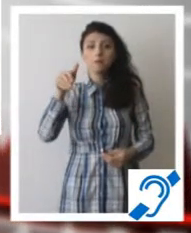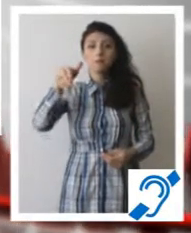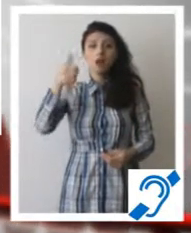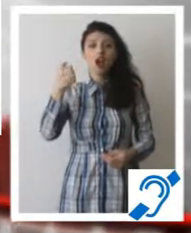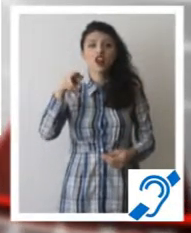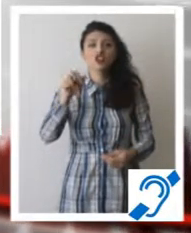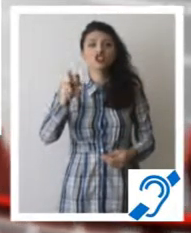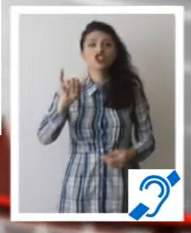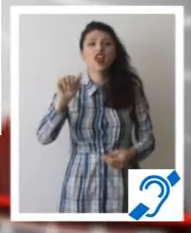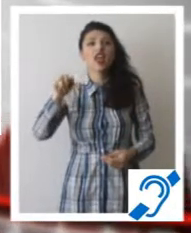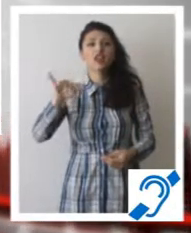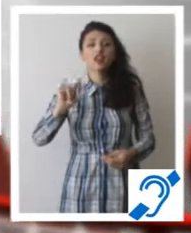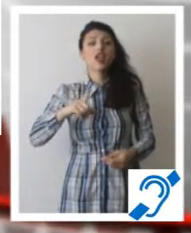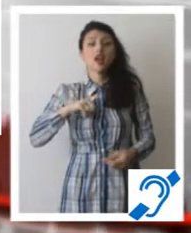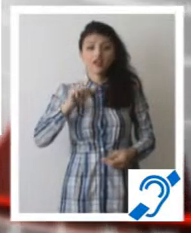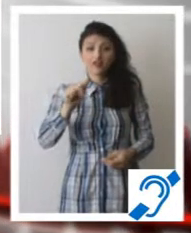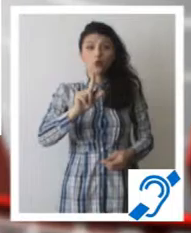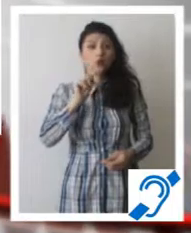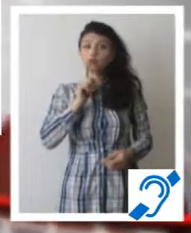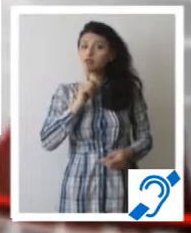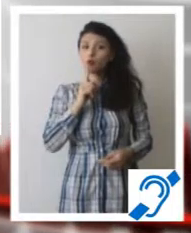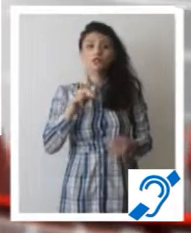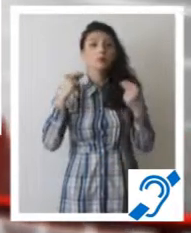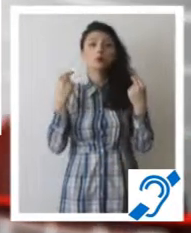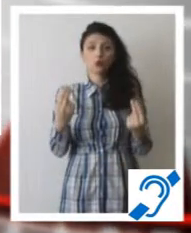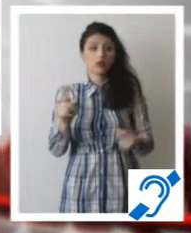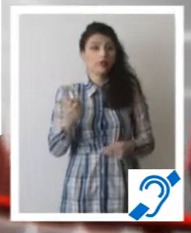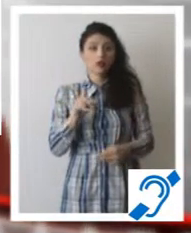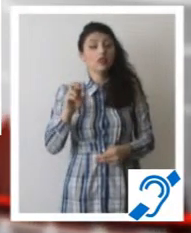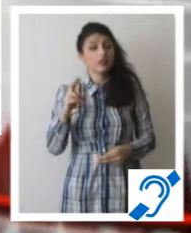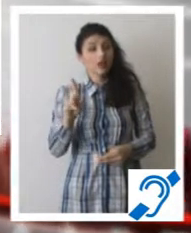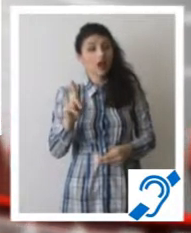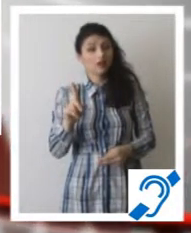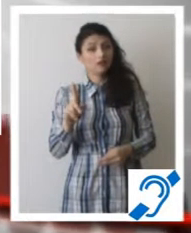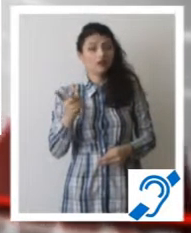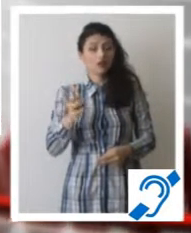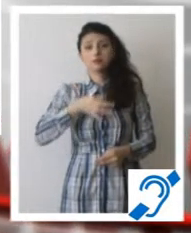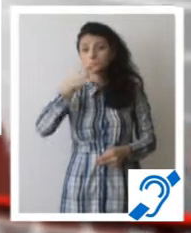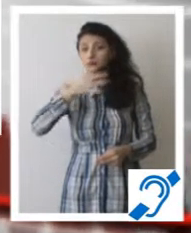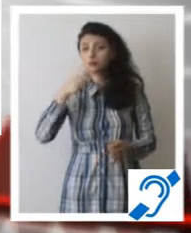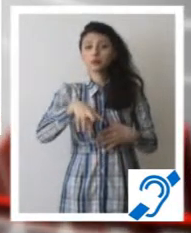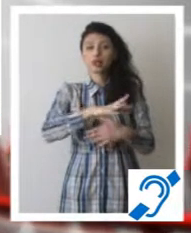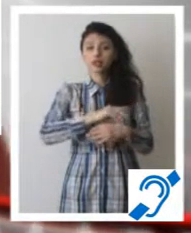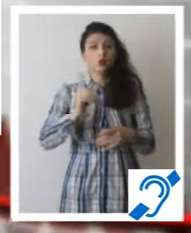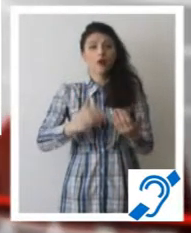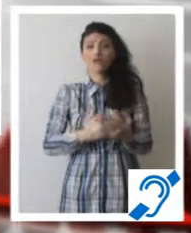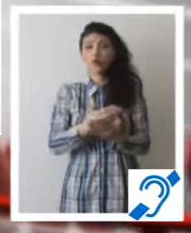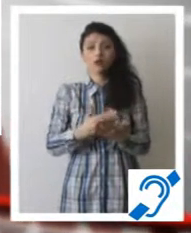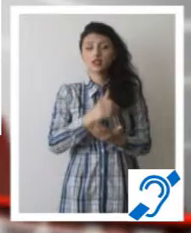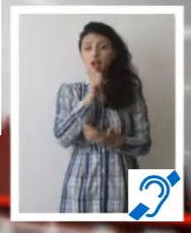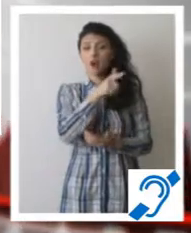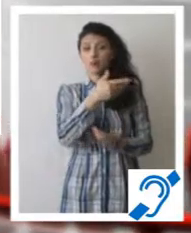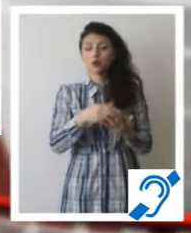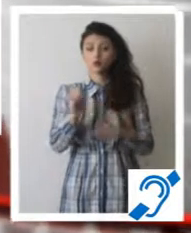Mărăcineni. Este nepotabilă apa, dar din declarațiile părinților, nu a folosit apa